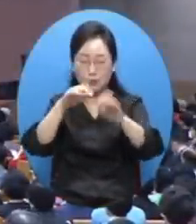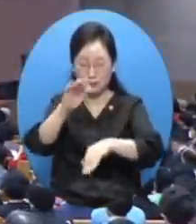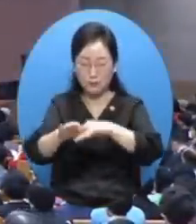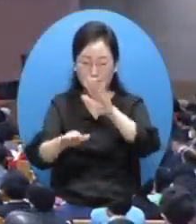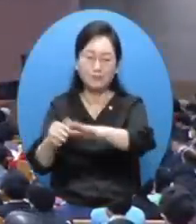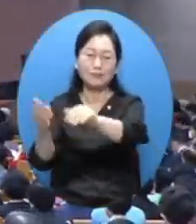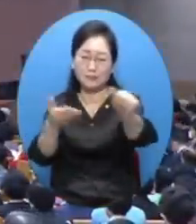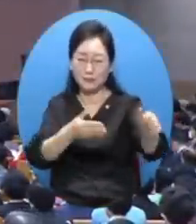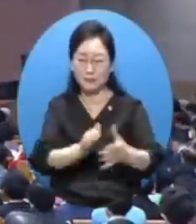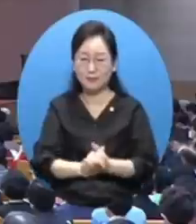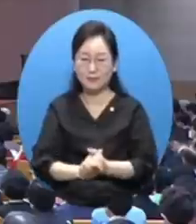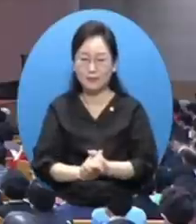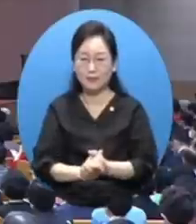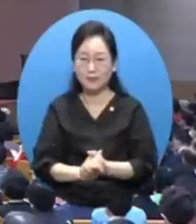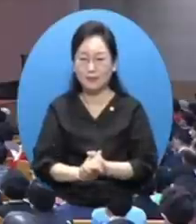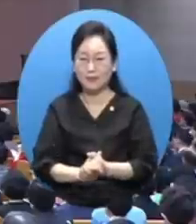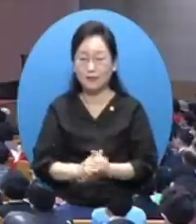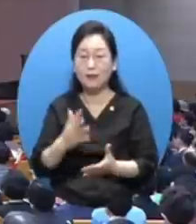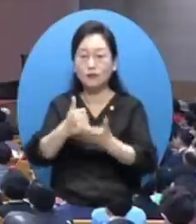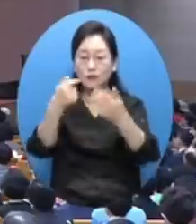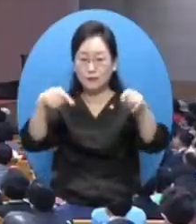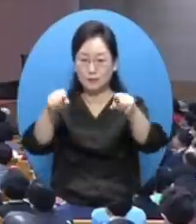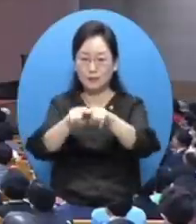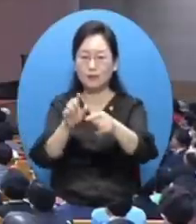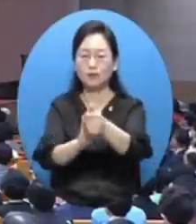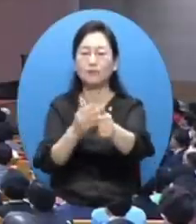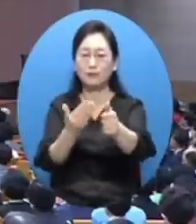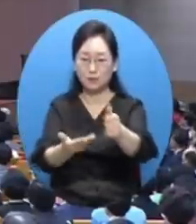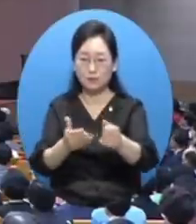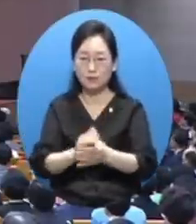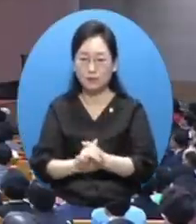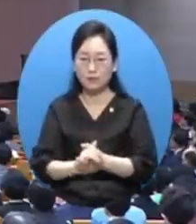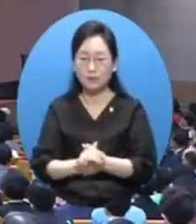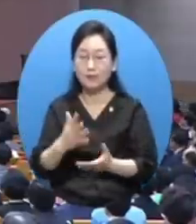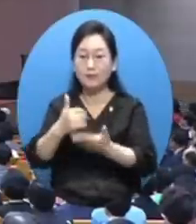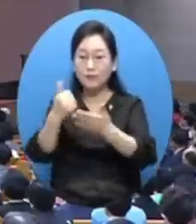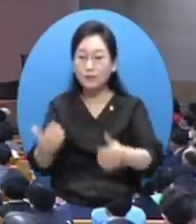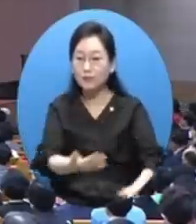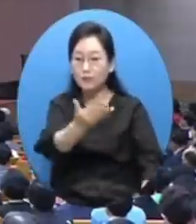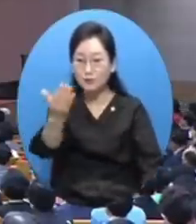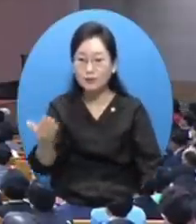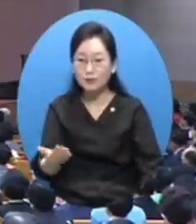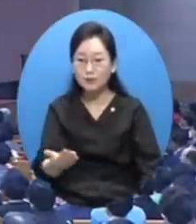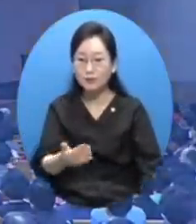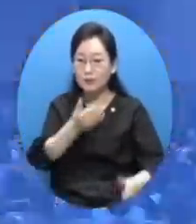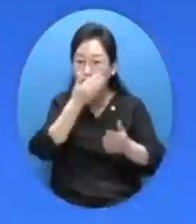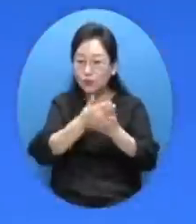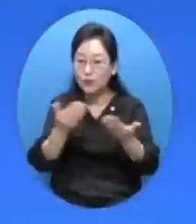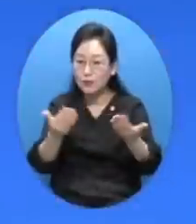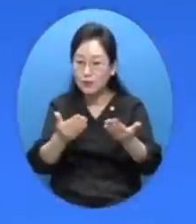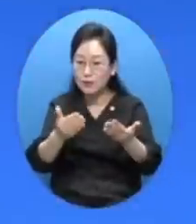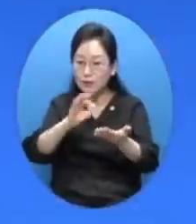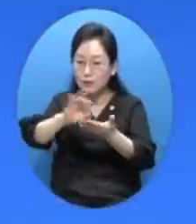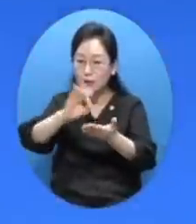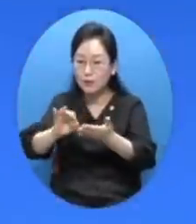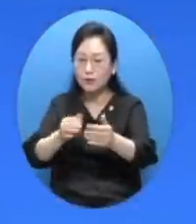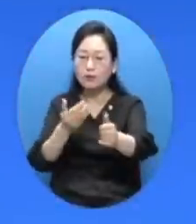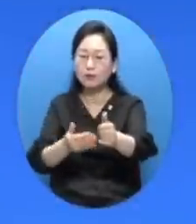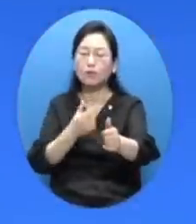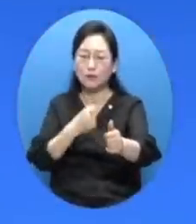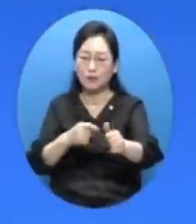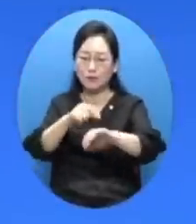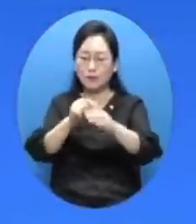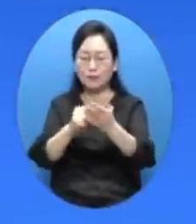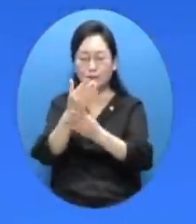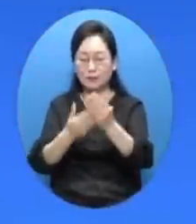바랍니다. 주님이 함께 하십니다. 주님이 여러분 통해서 귀한 일을 이루기를 원하십니다. 절대